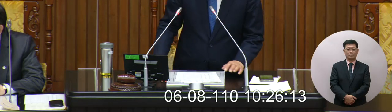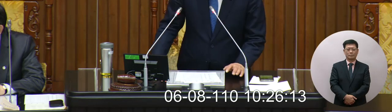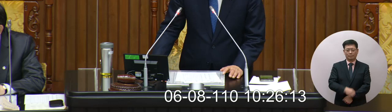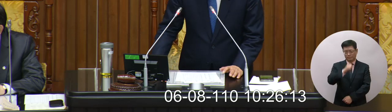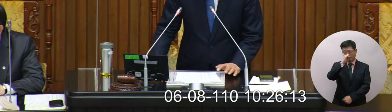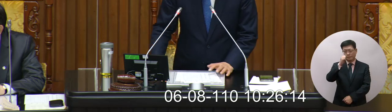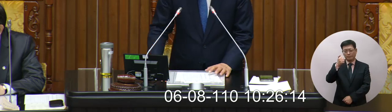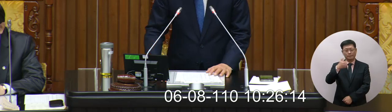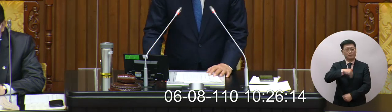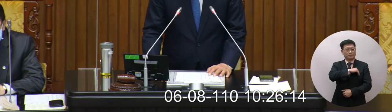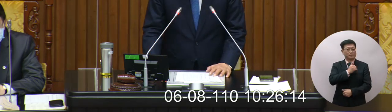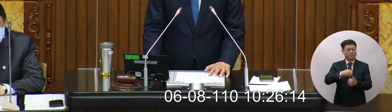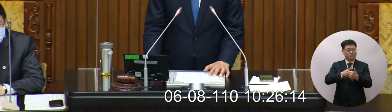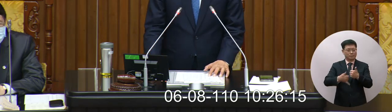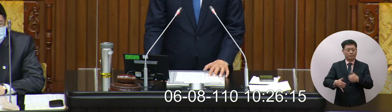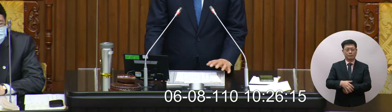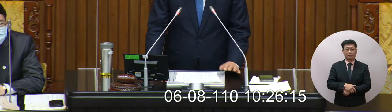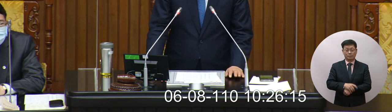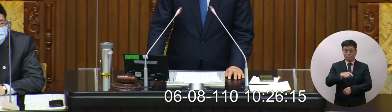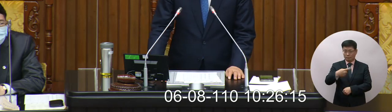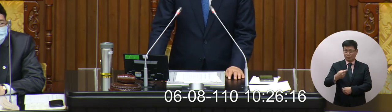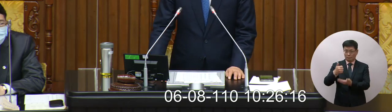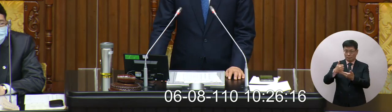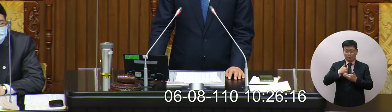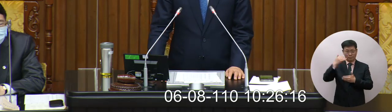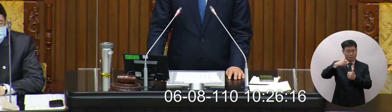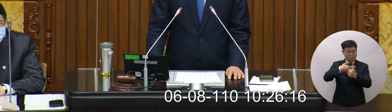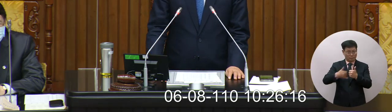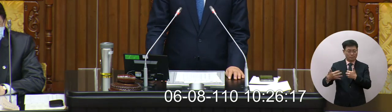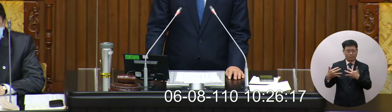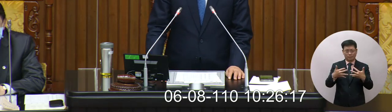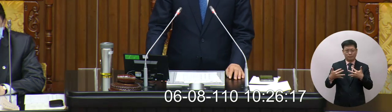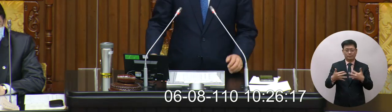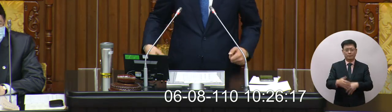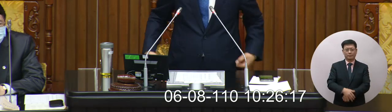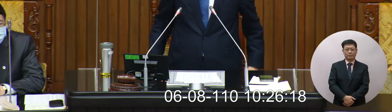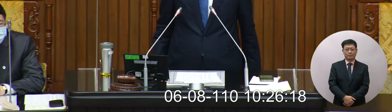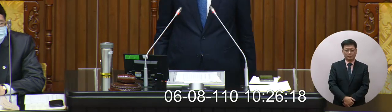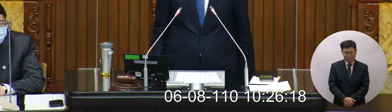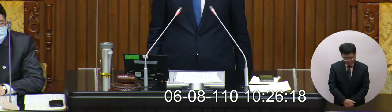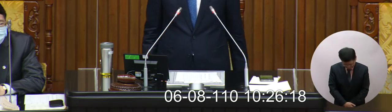好，谢谢邱委员。继续请高远宏安质询。